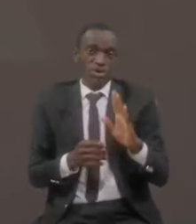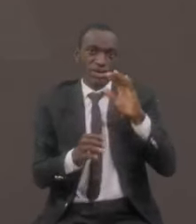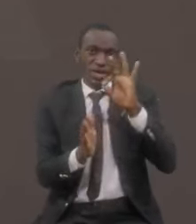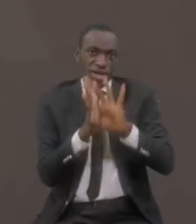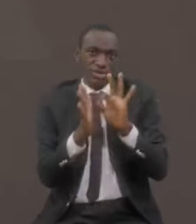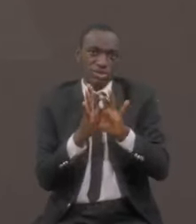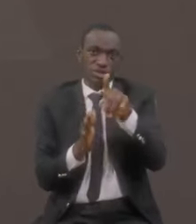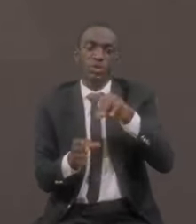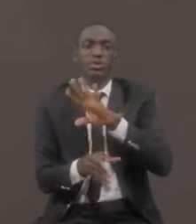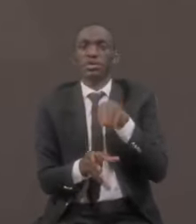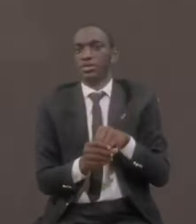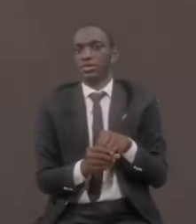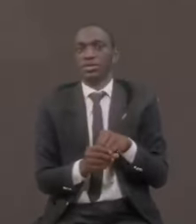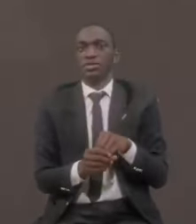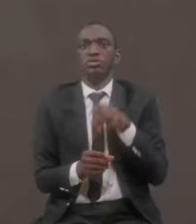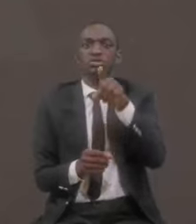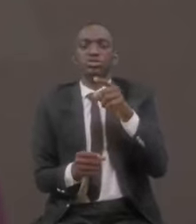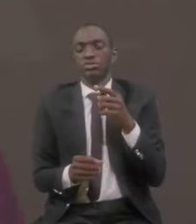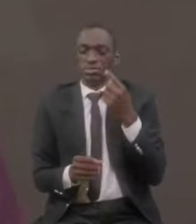train de t'exclure.